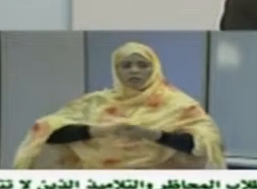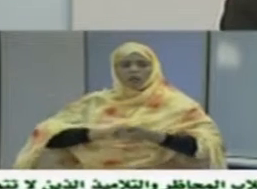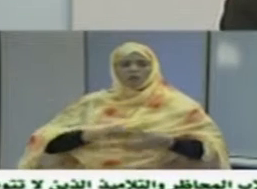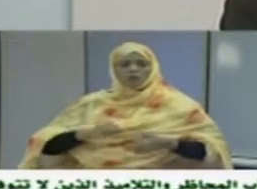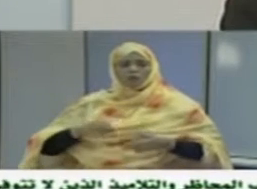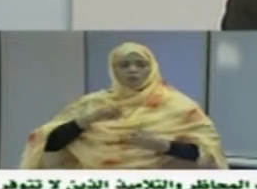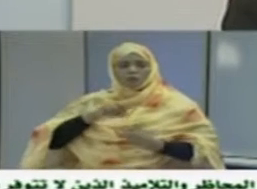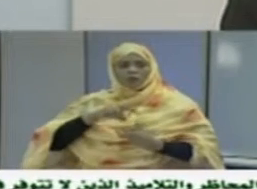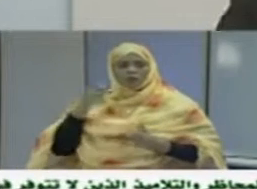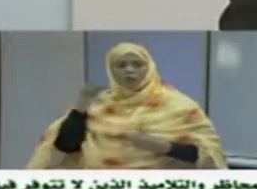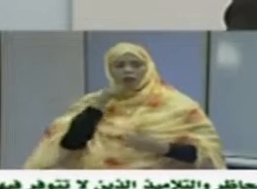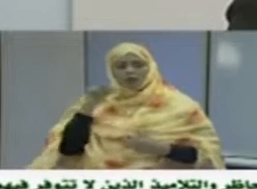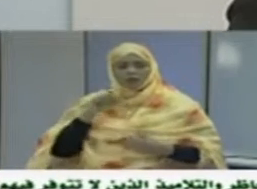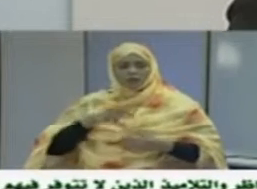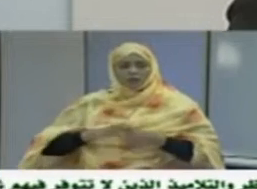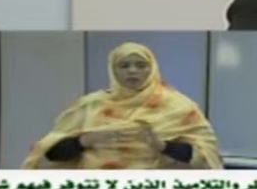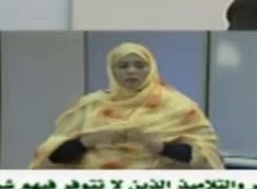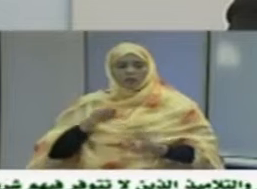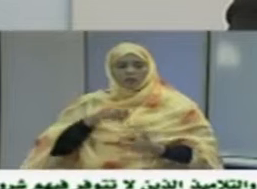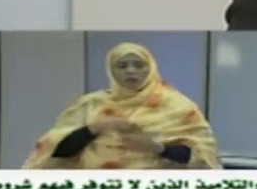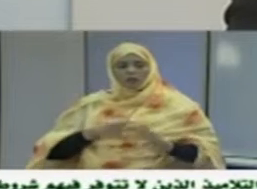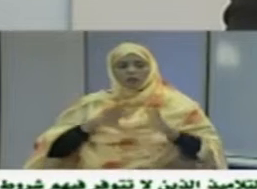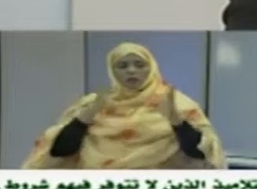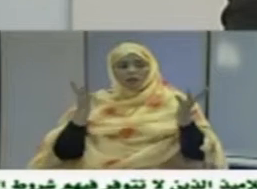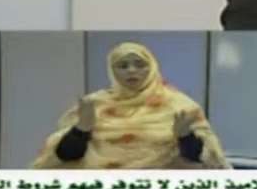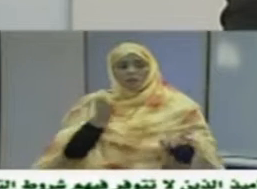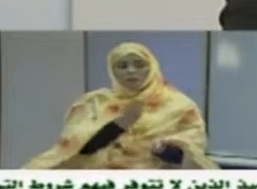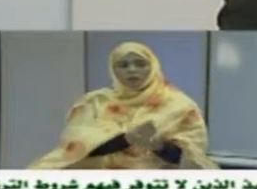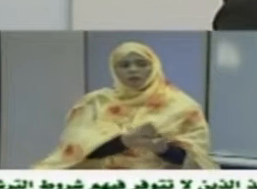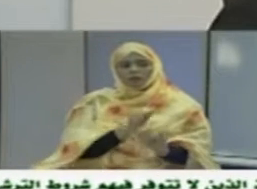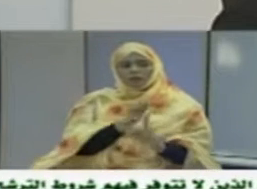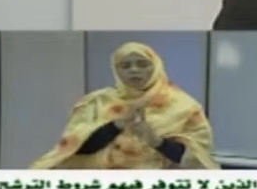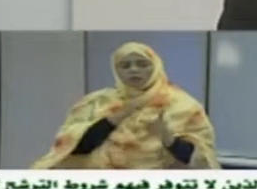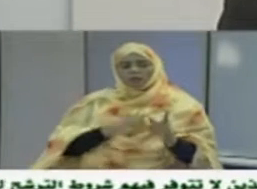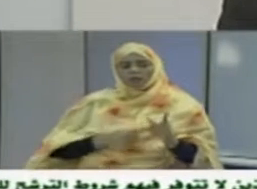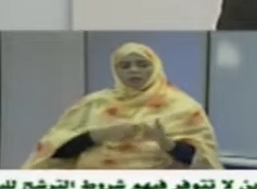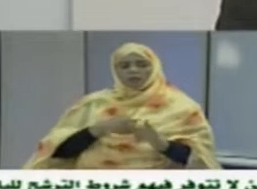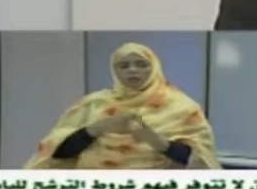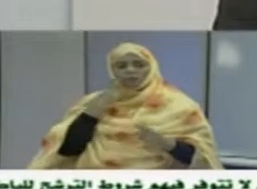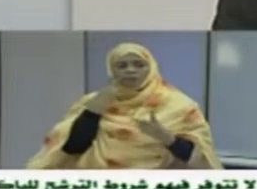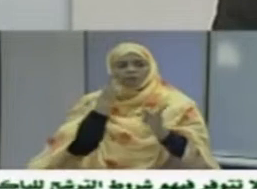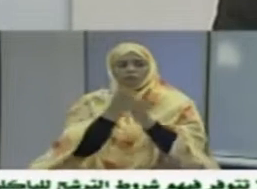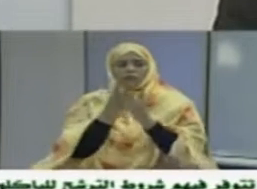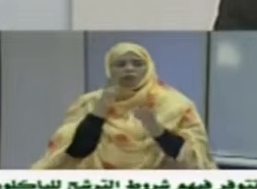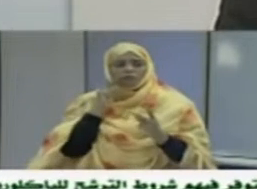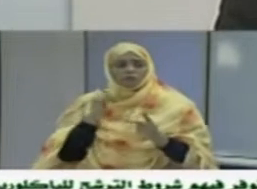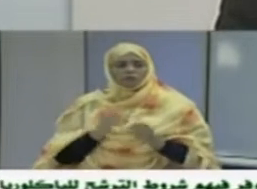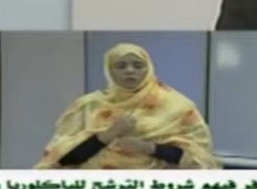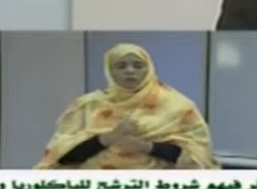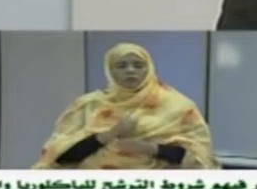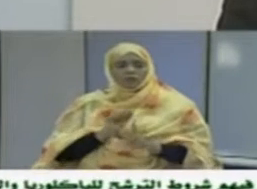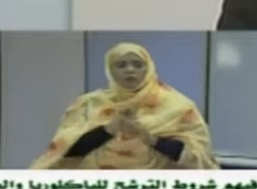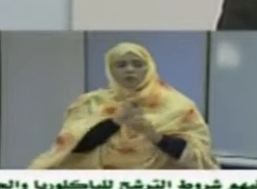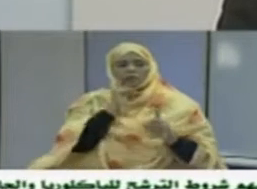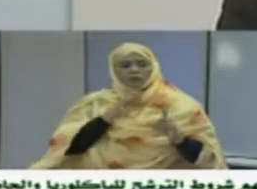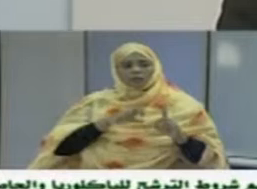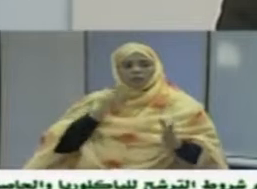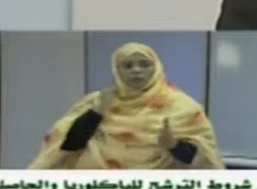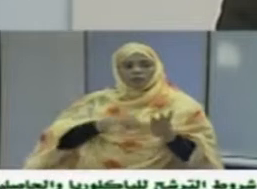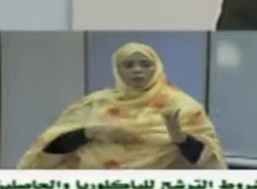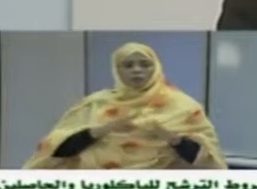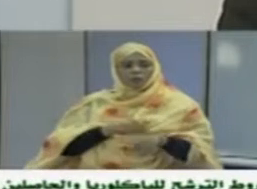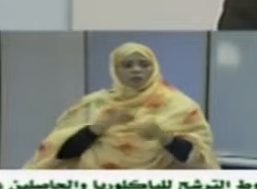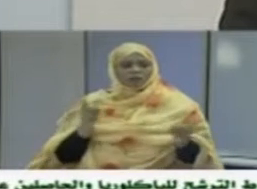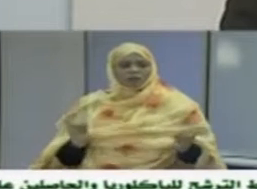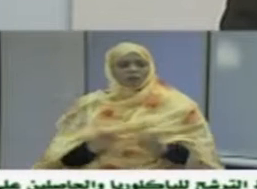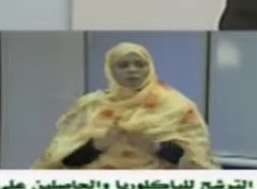القدم أن الاتحادية تتحمل كامل المسؤولية فيما جرى خلال اللقاء، خاصة ما يتعلق بقرار اختصار